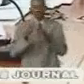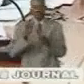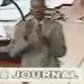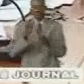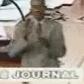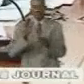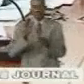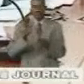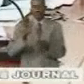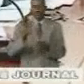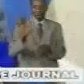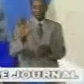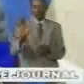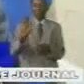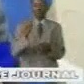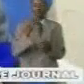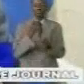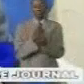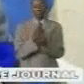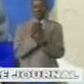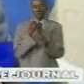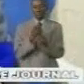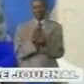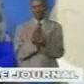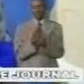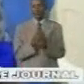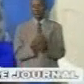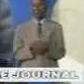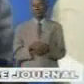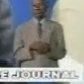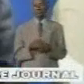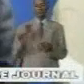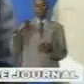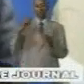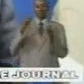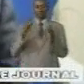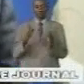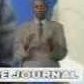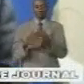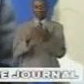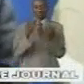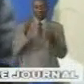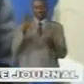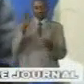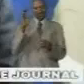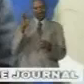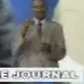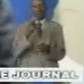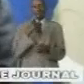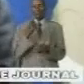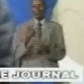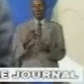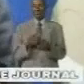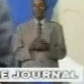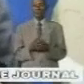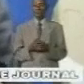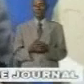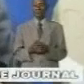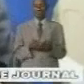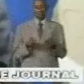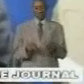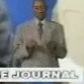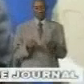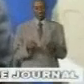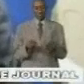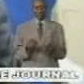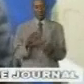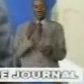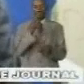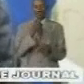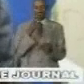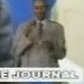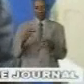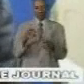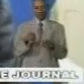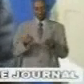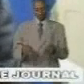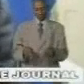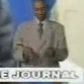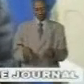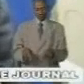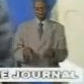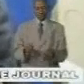Que tout est pris en compte. À l'heure actuelle, toutes les conditions sont réunies et toutes les forces de sécurité sont